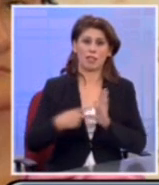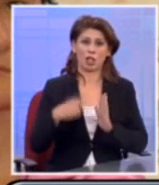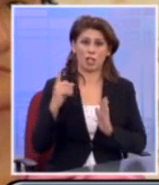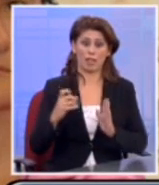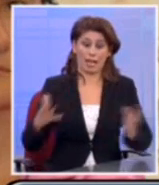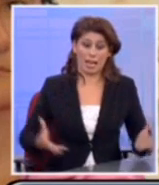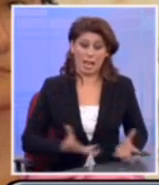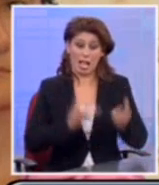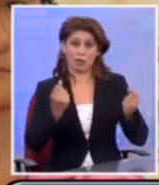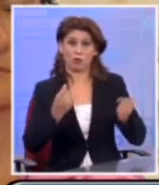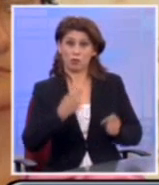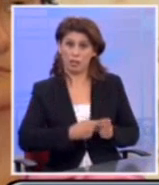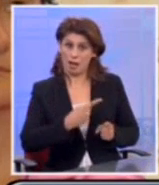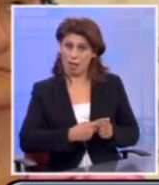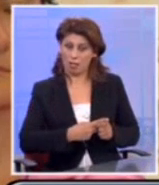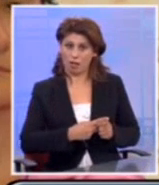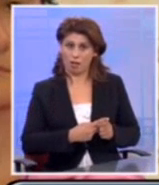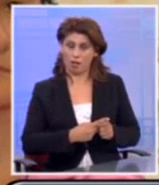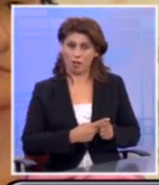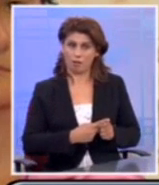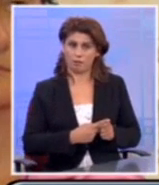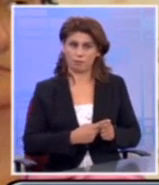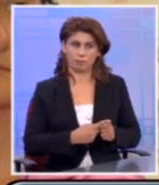να σώσουν την Ελλάδα, να